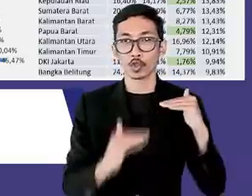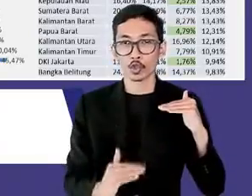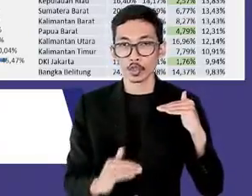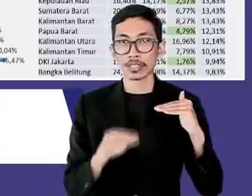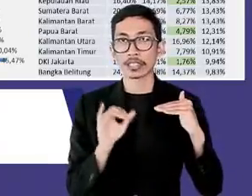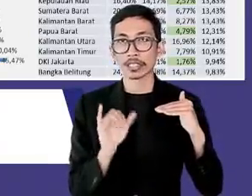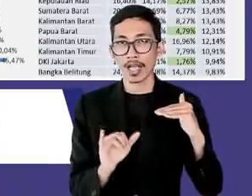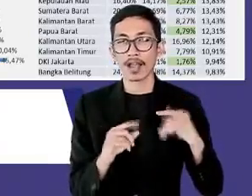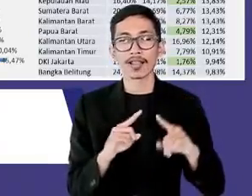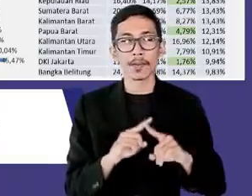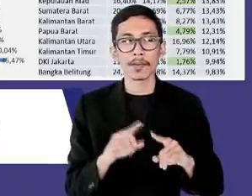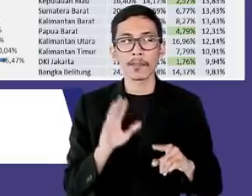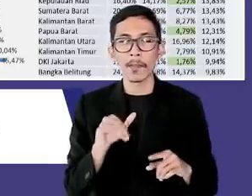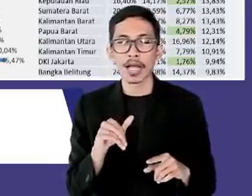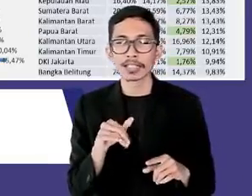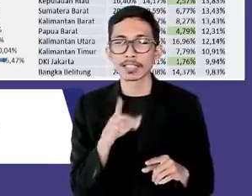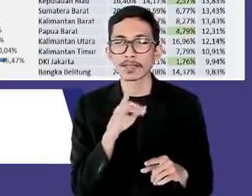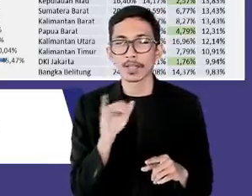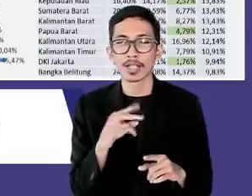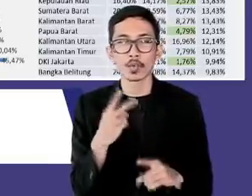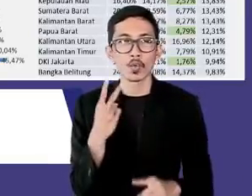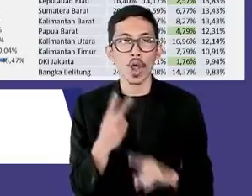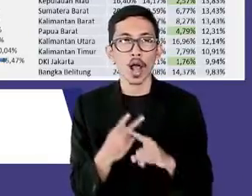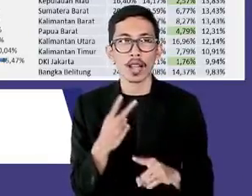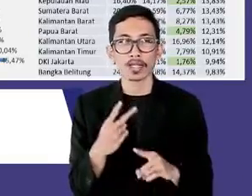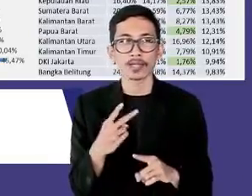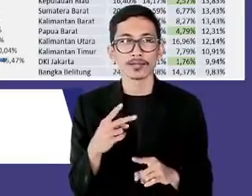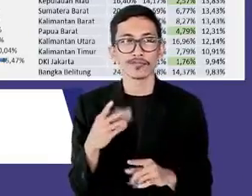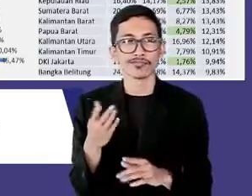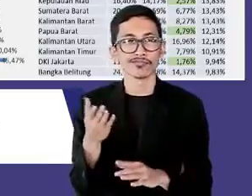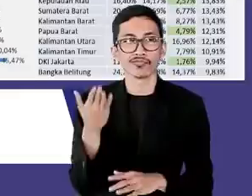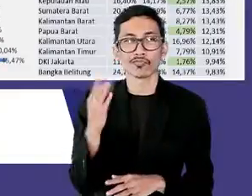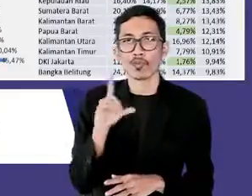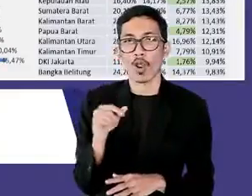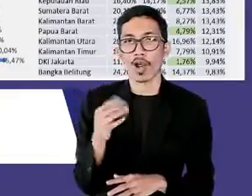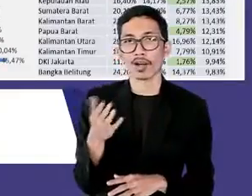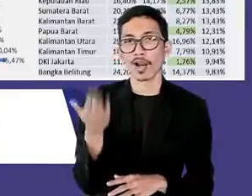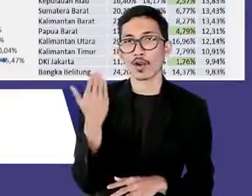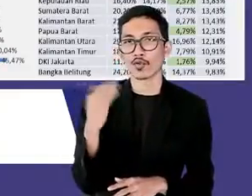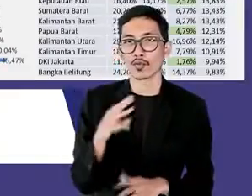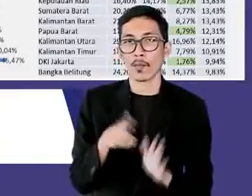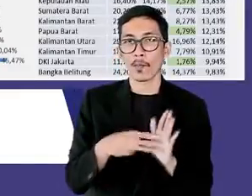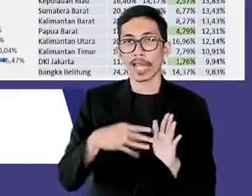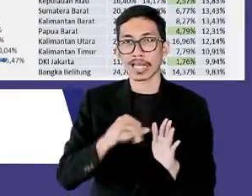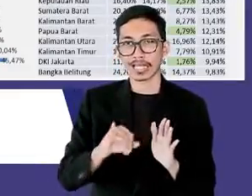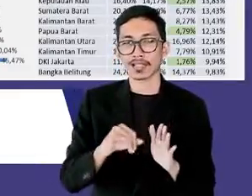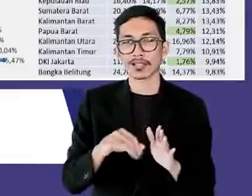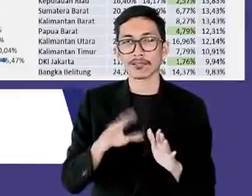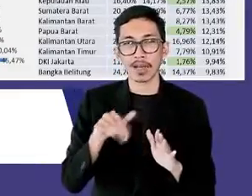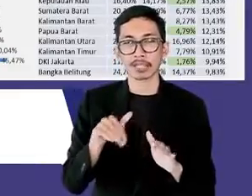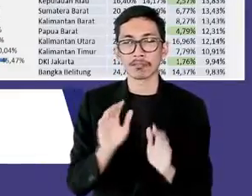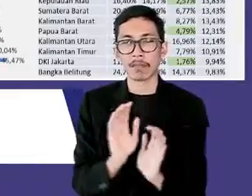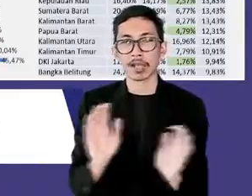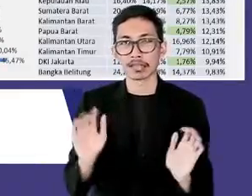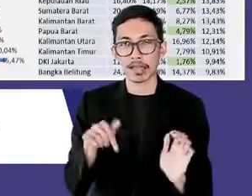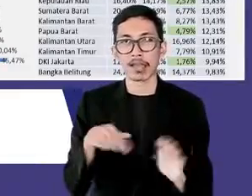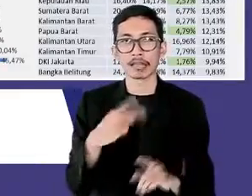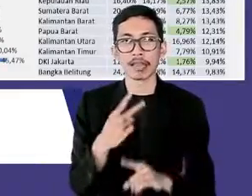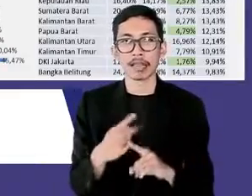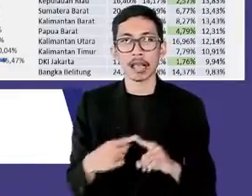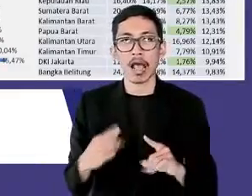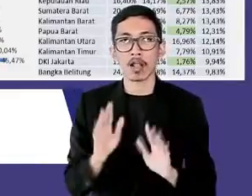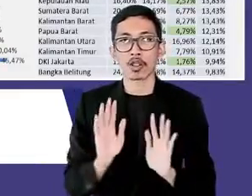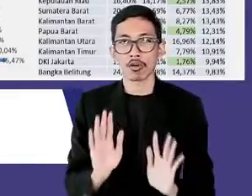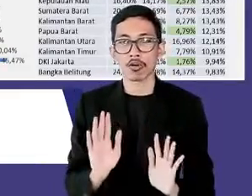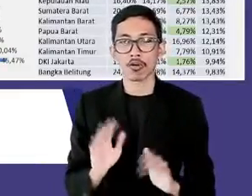masih dua kali lipat dari kasus pada pertengahan bulan Mei lalu di tingkat provinsi jika pada minggu